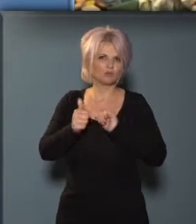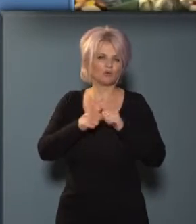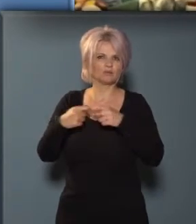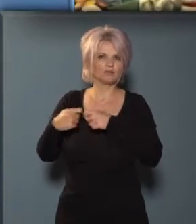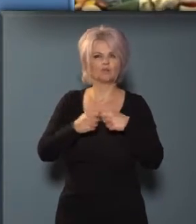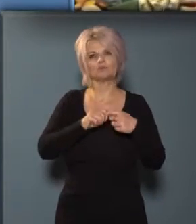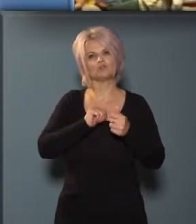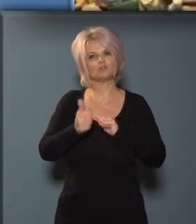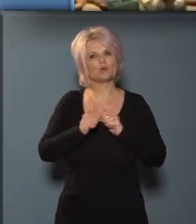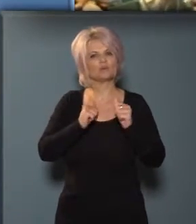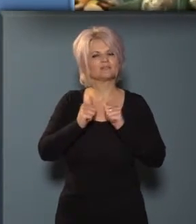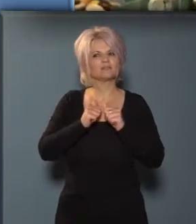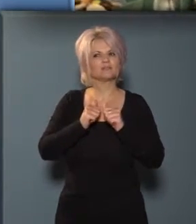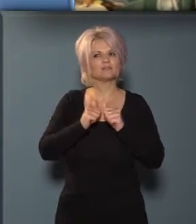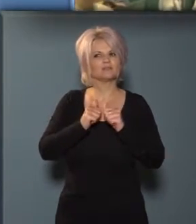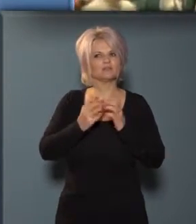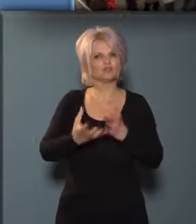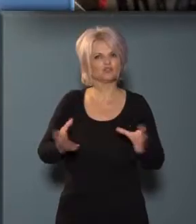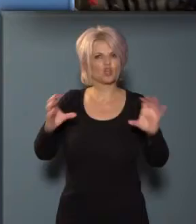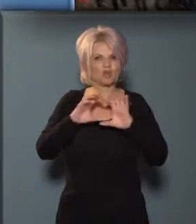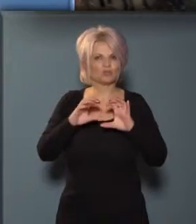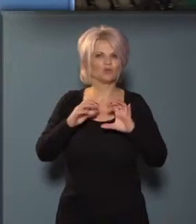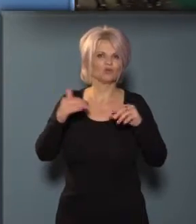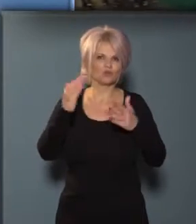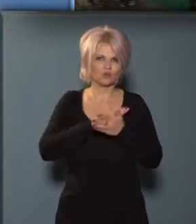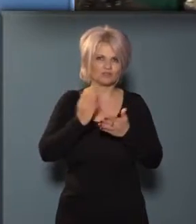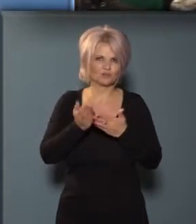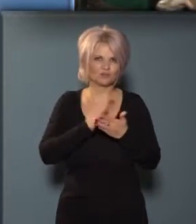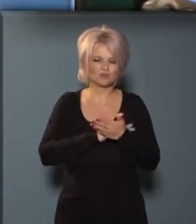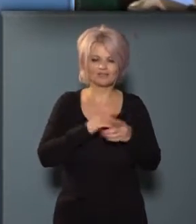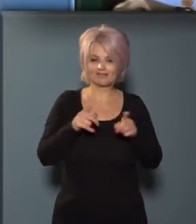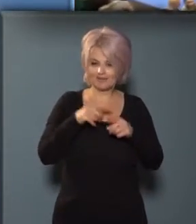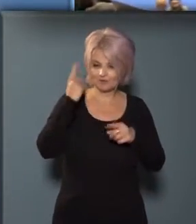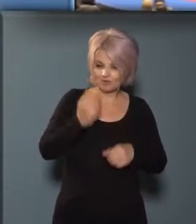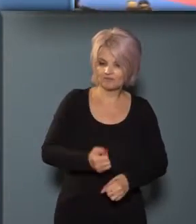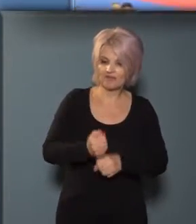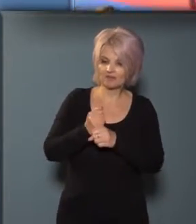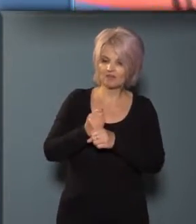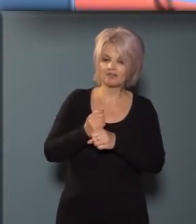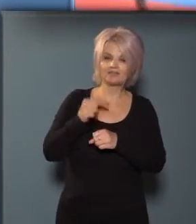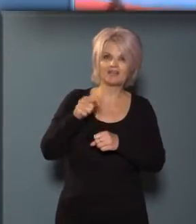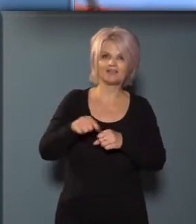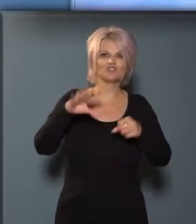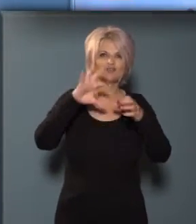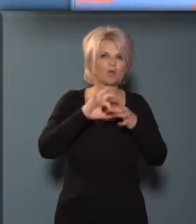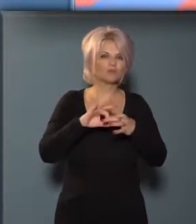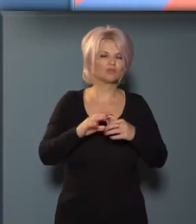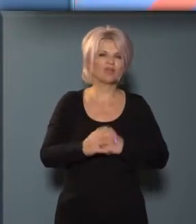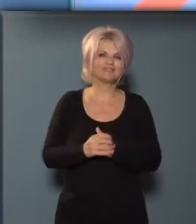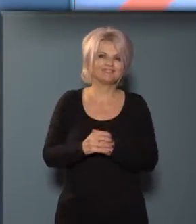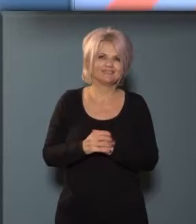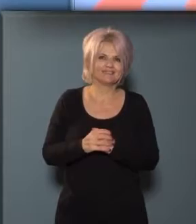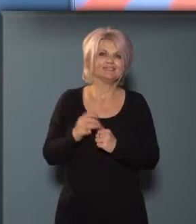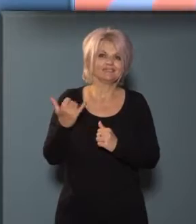sportcsarnok, a sportcsarnok és a sportklub között. Így tudod fenntartani akkor te is a kötődést egy kicsit?